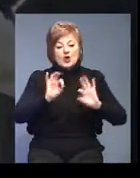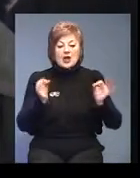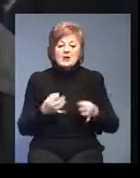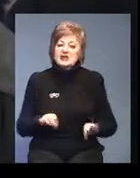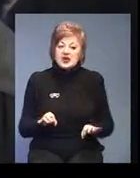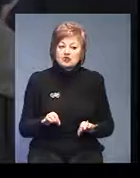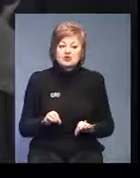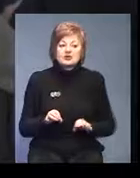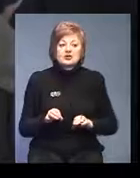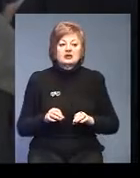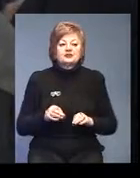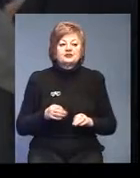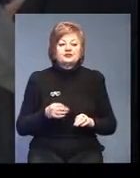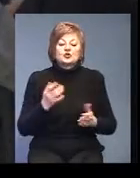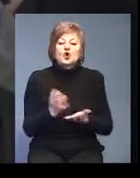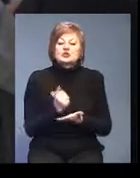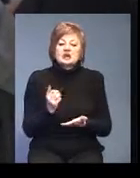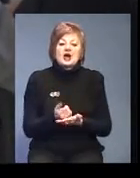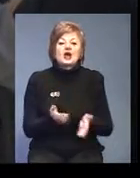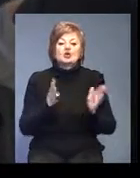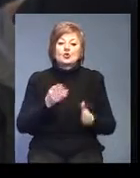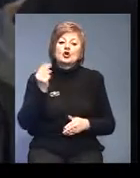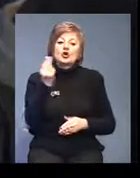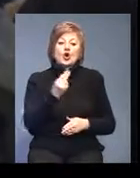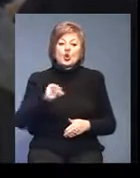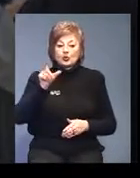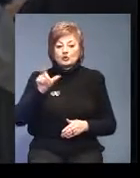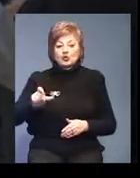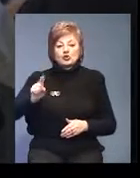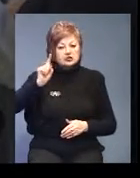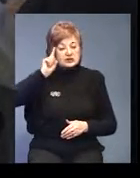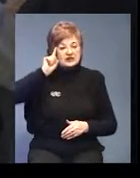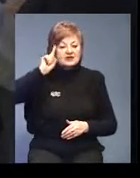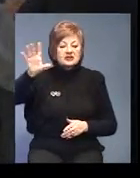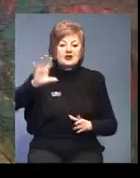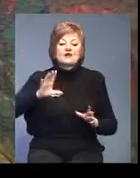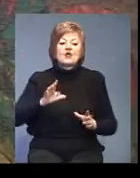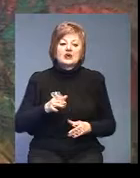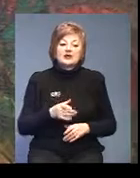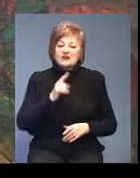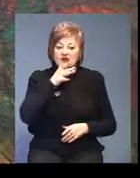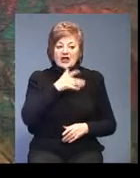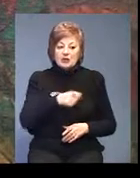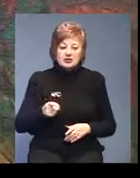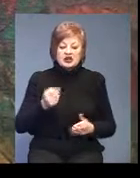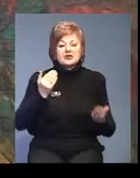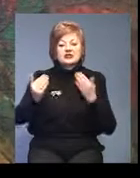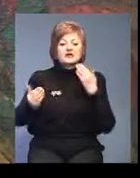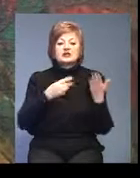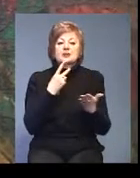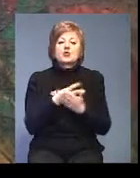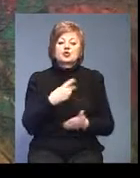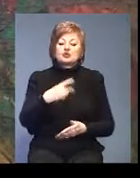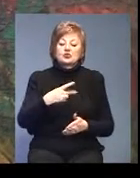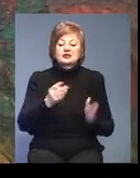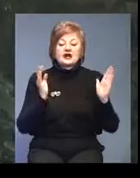цього досягали тільки художники світового мистецького рівня. На виставці представив понад два